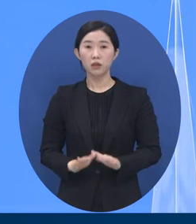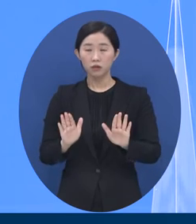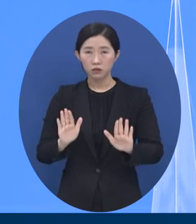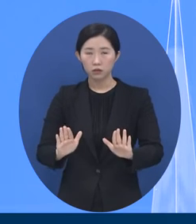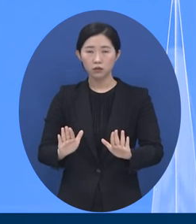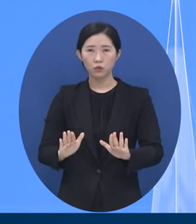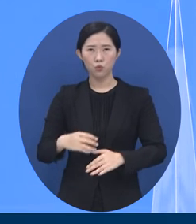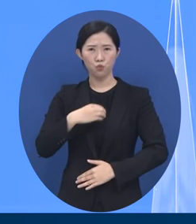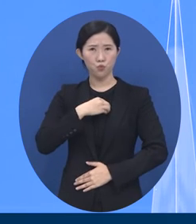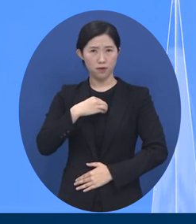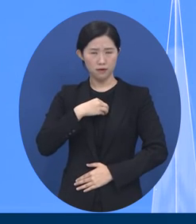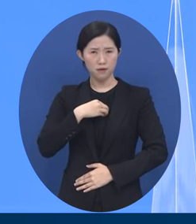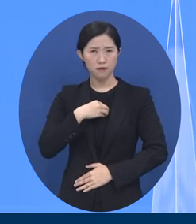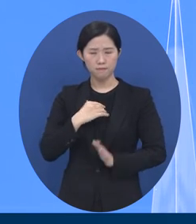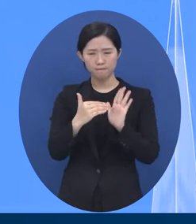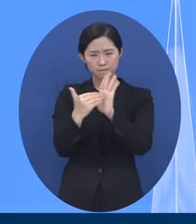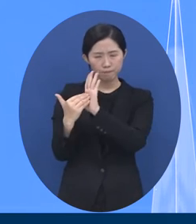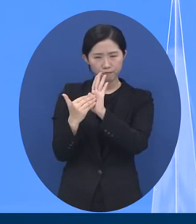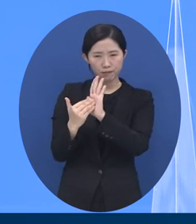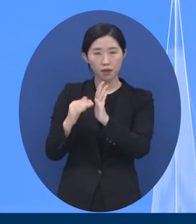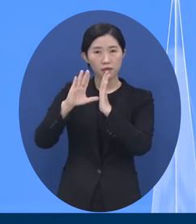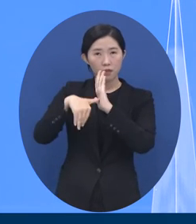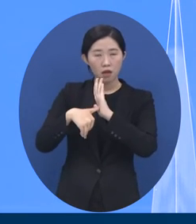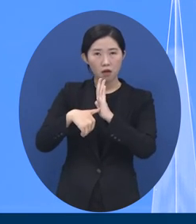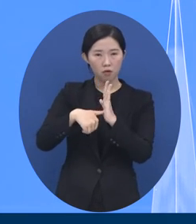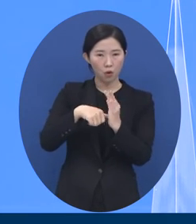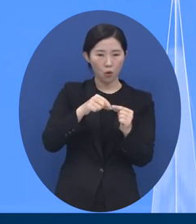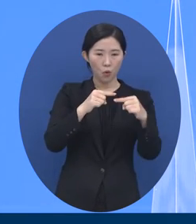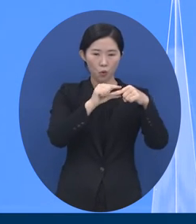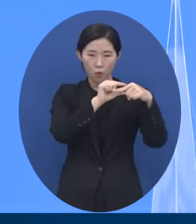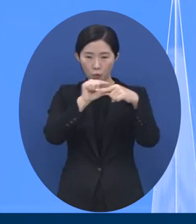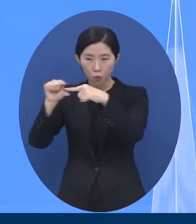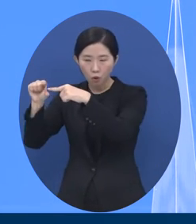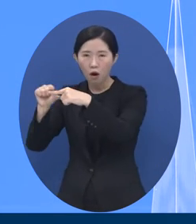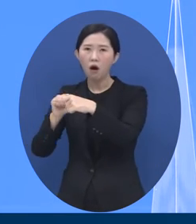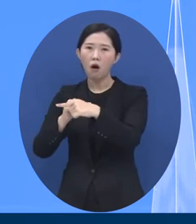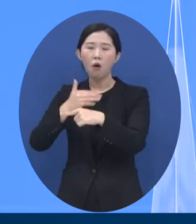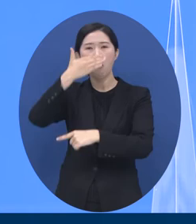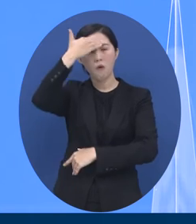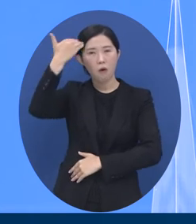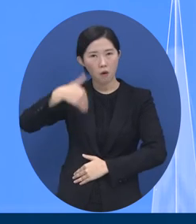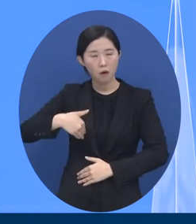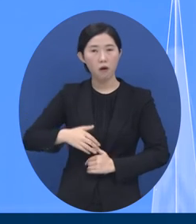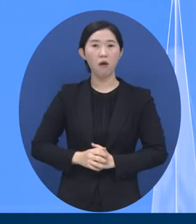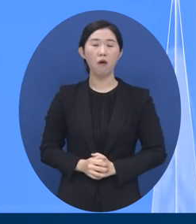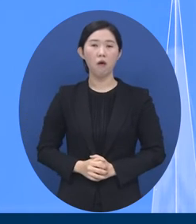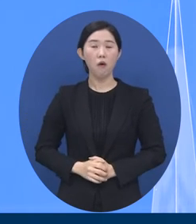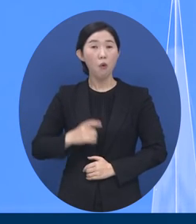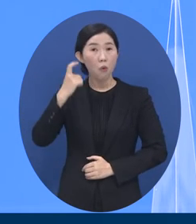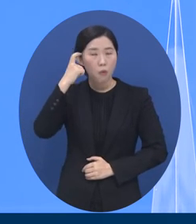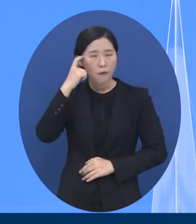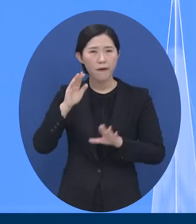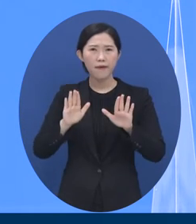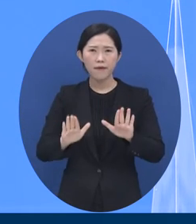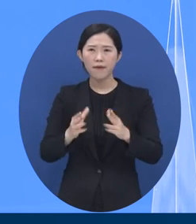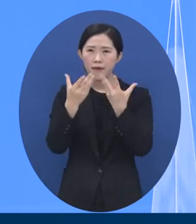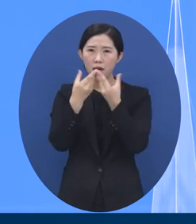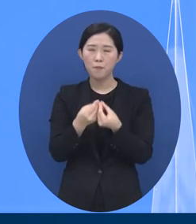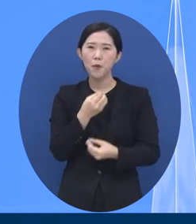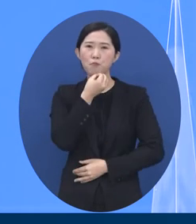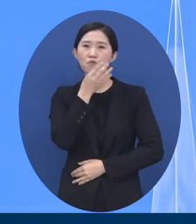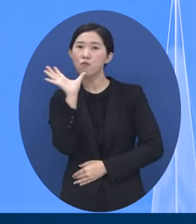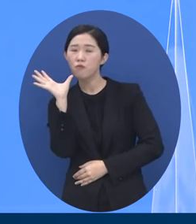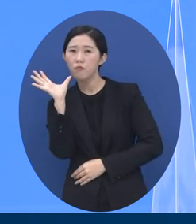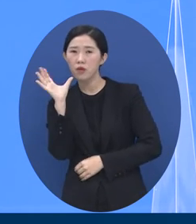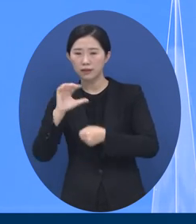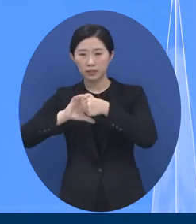대응에 있어 균형은 바람직한 현상입니다. 어떤 경우엔 목표가 되기도 합니다. 만약 팬데믹이란 사건의